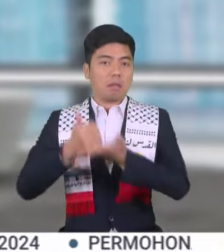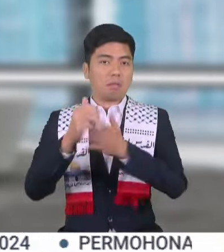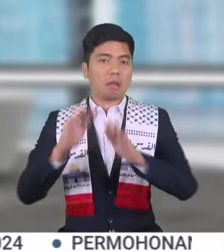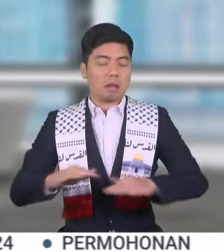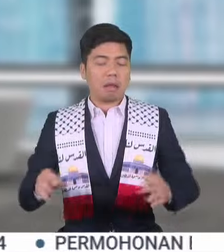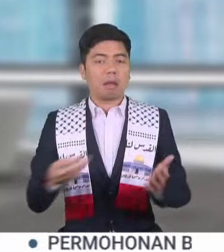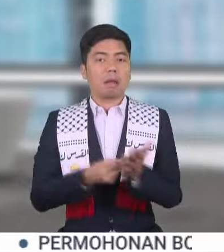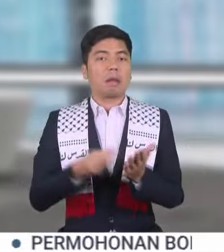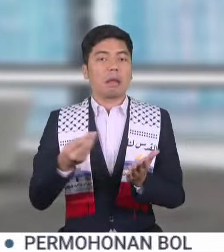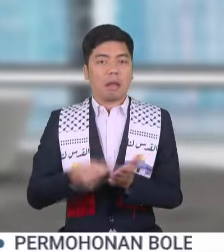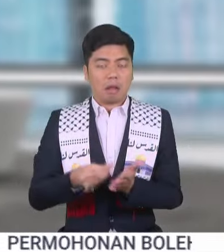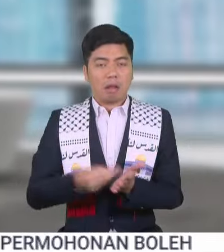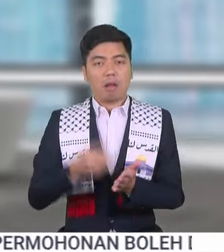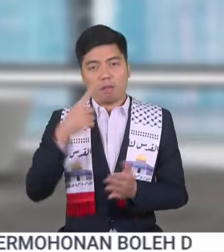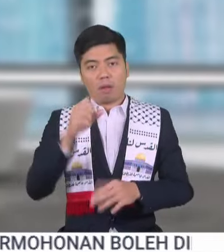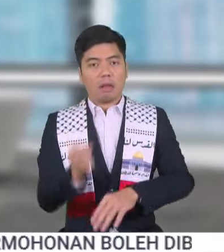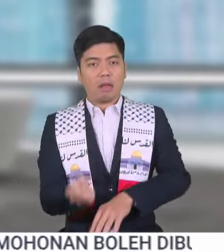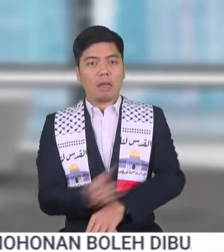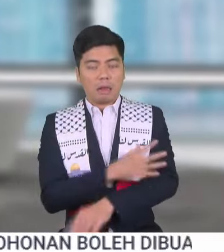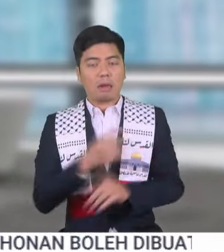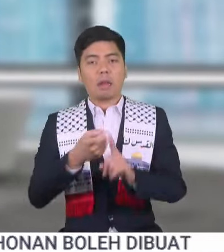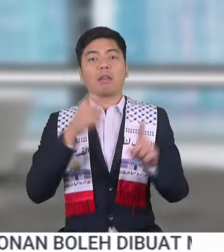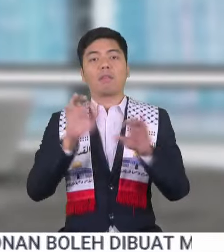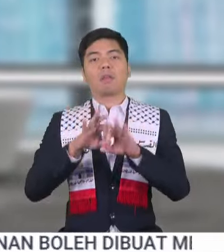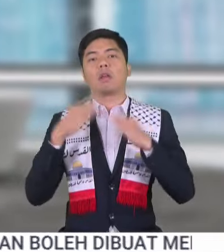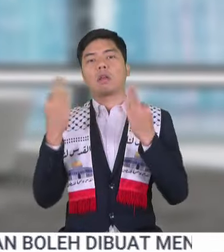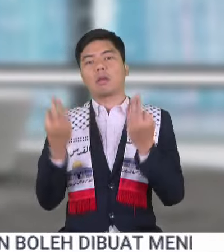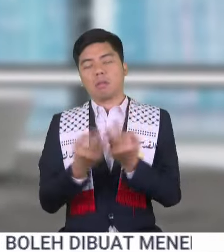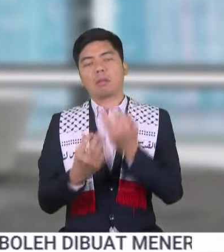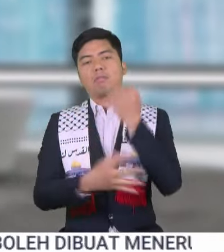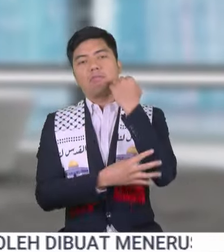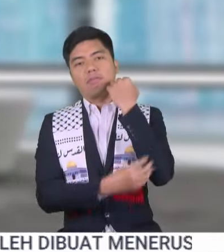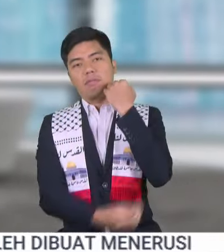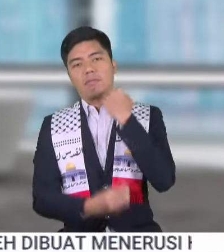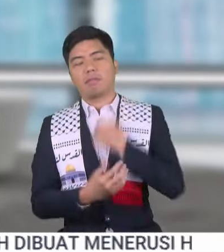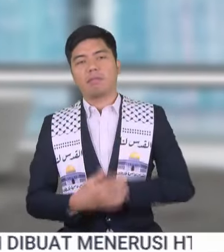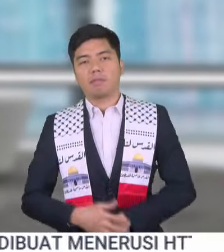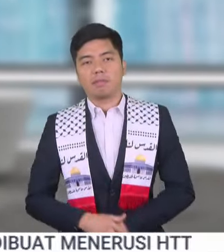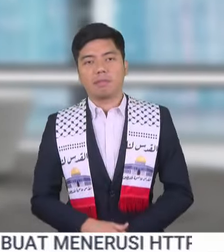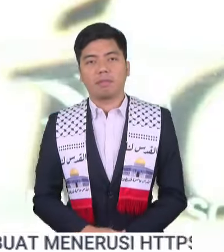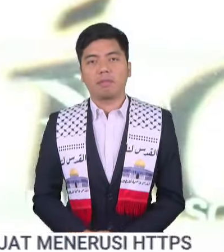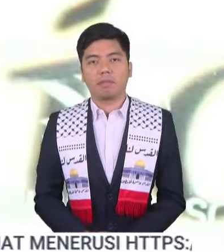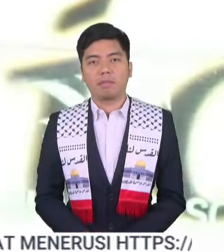beban kewangan rawatan pesakit kanser kanak-kanak daripada keluarga kurang berkemampuan.